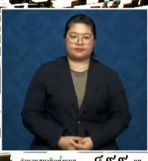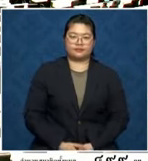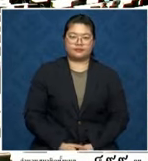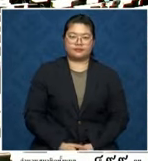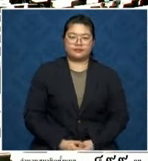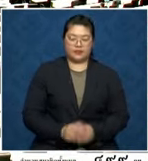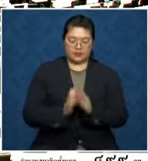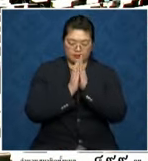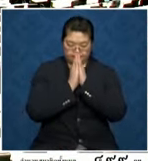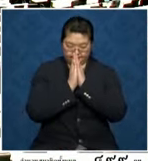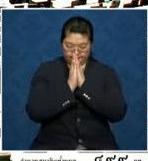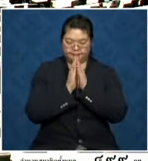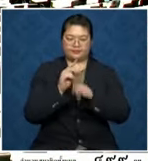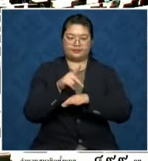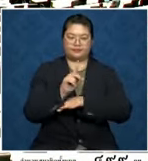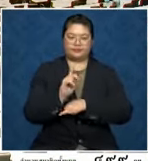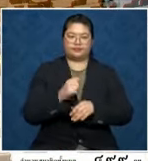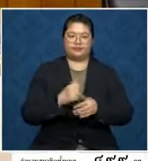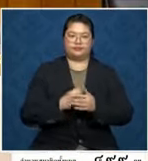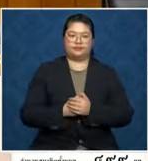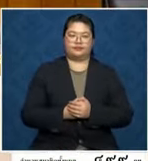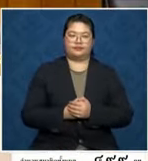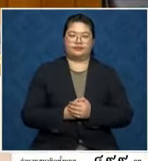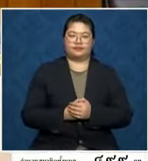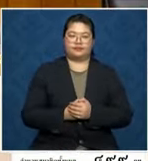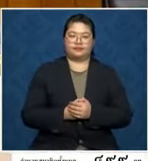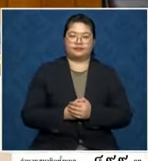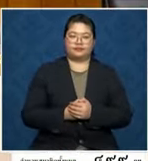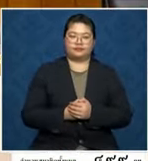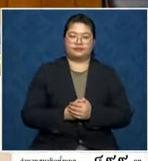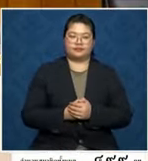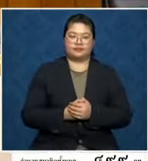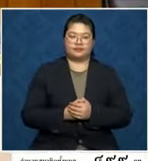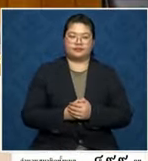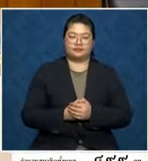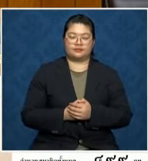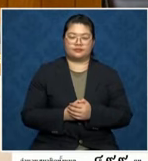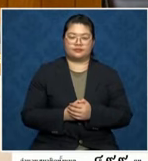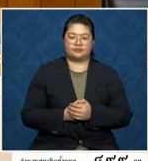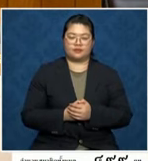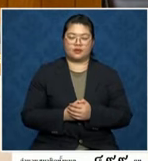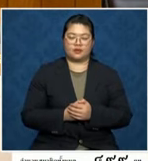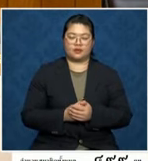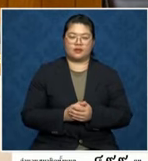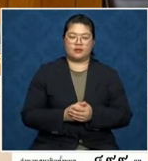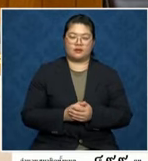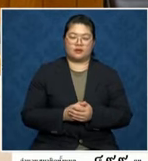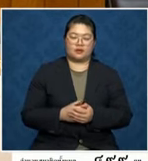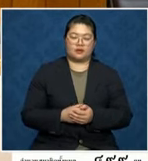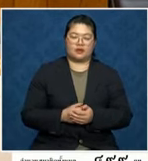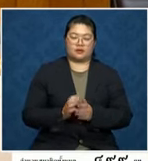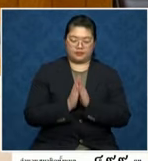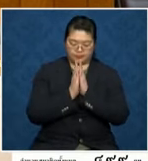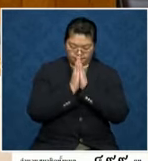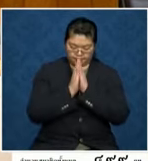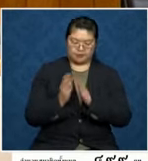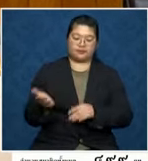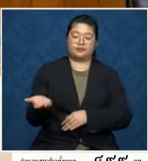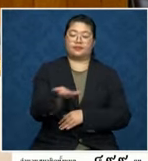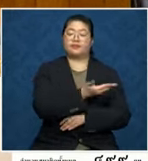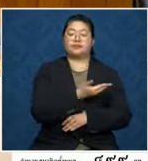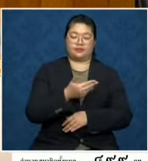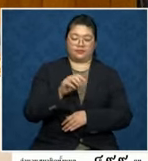กับเรียนประธานสภาผู้แทนราษฎรที่เคารพและเพื่อนสมาชิกสภาผู้แทนราษฎรที่ทร